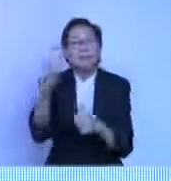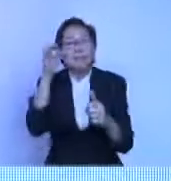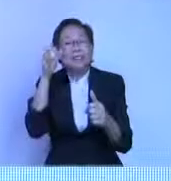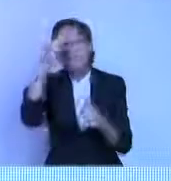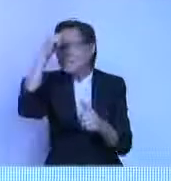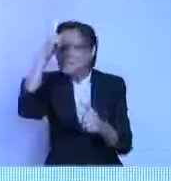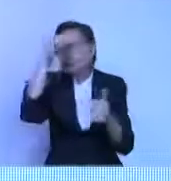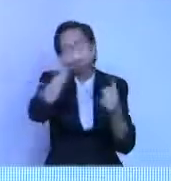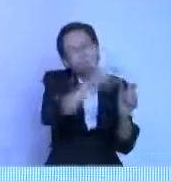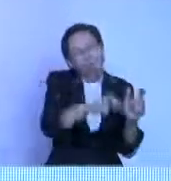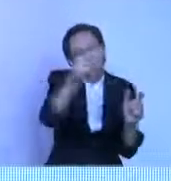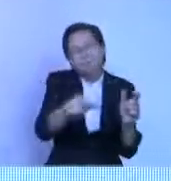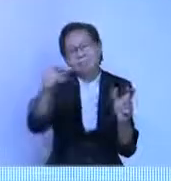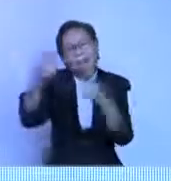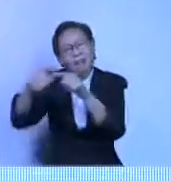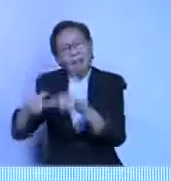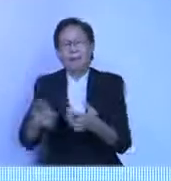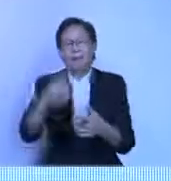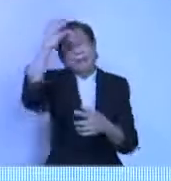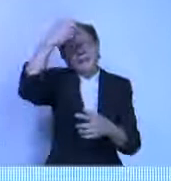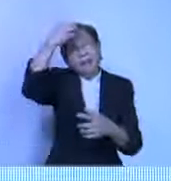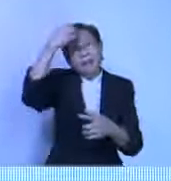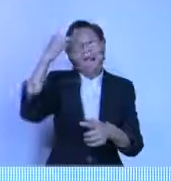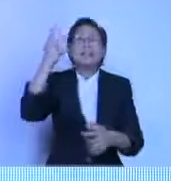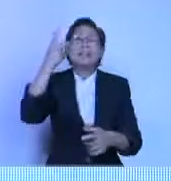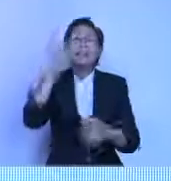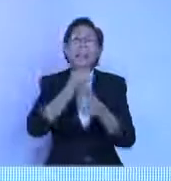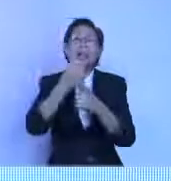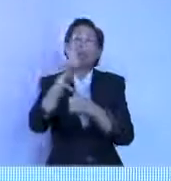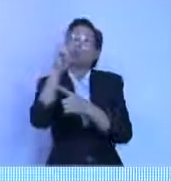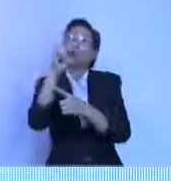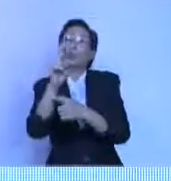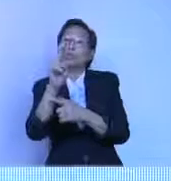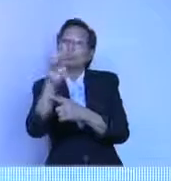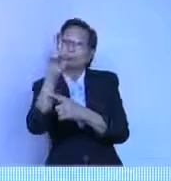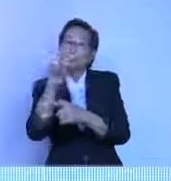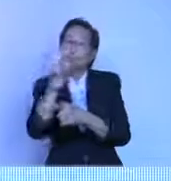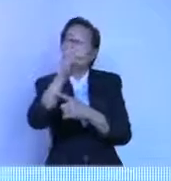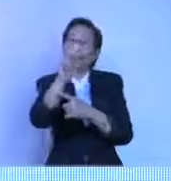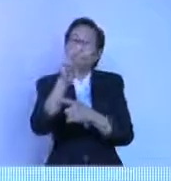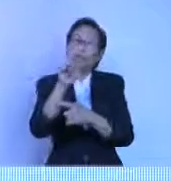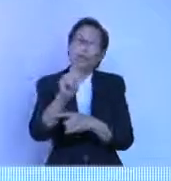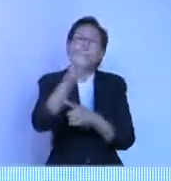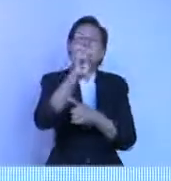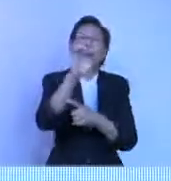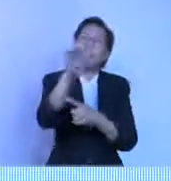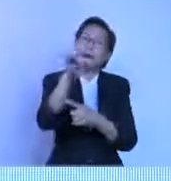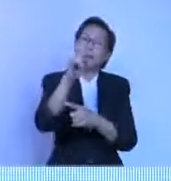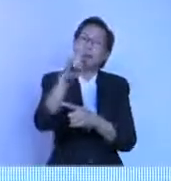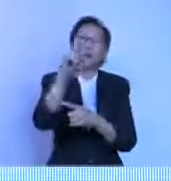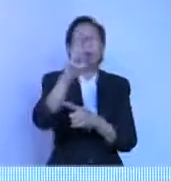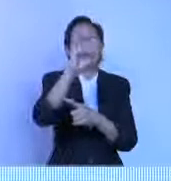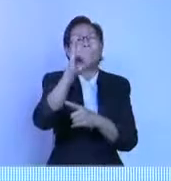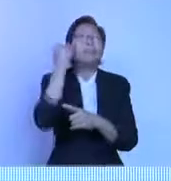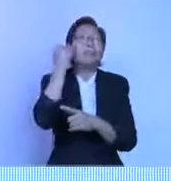India asyik kadazan ataupun Dusun murut Iban melanau orang